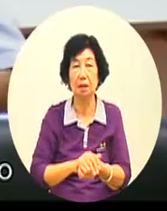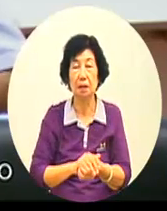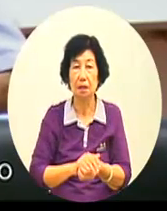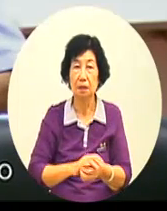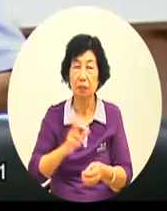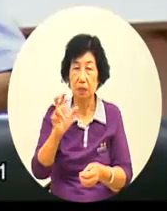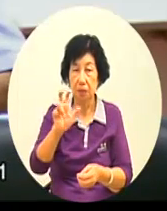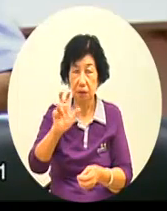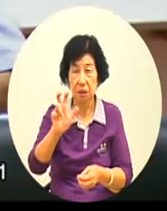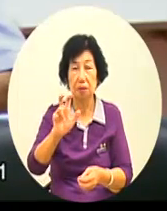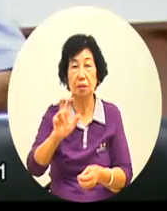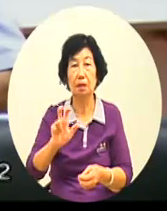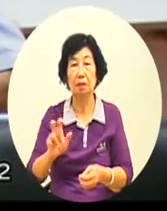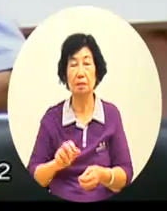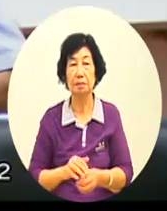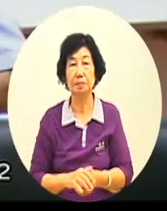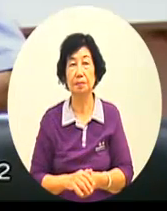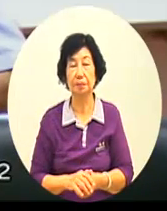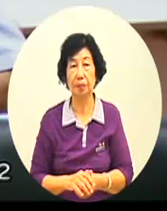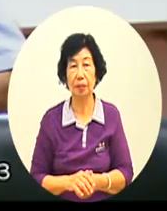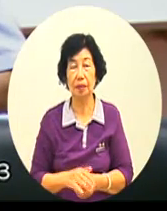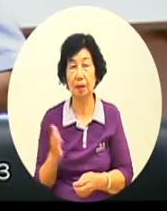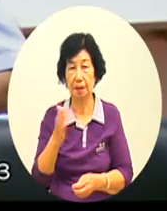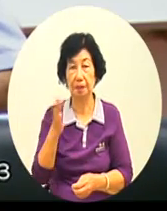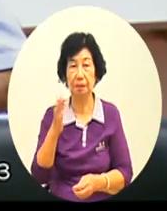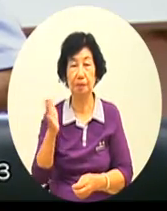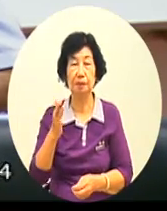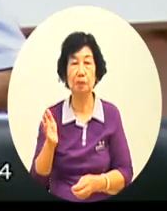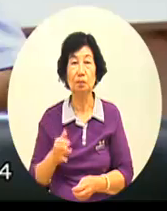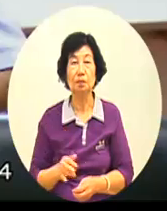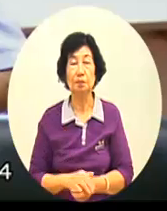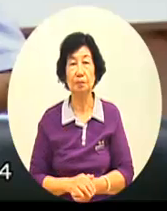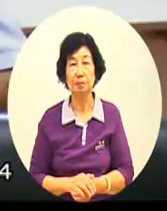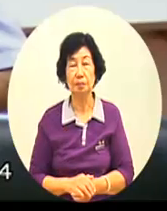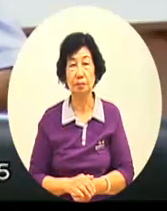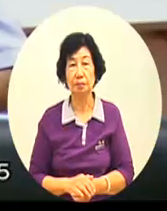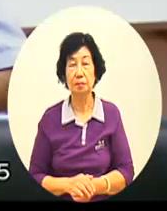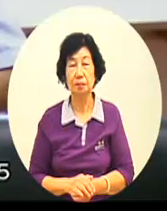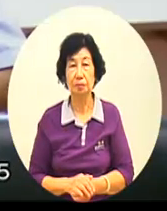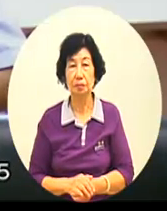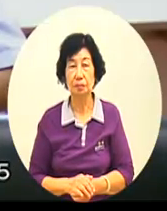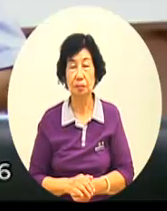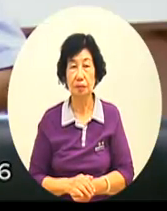70块，大概70块。办活动，